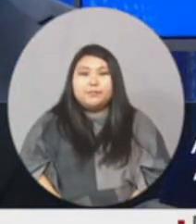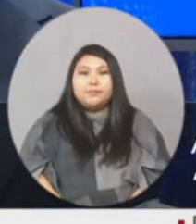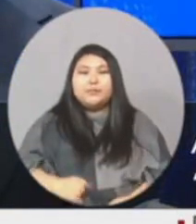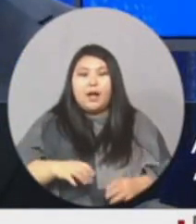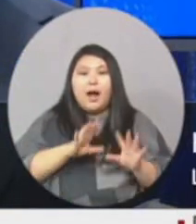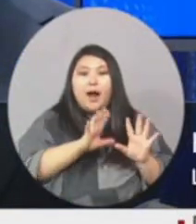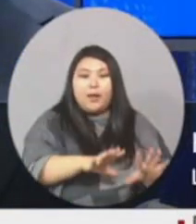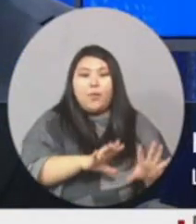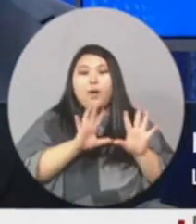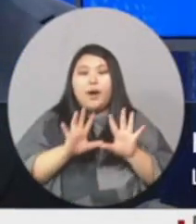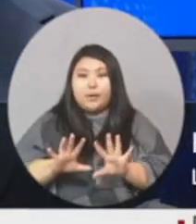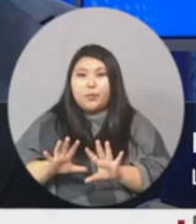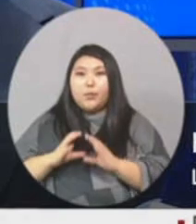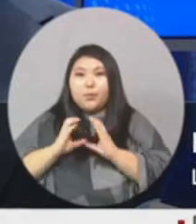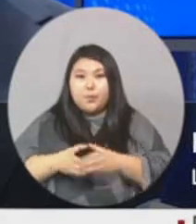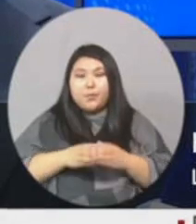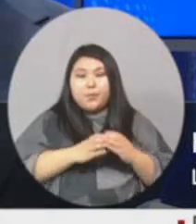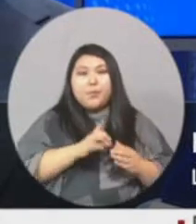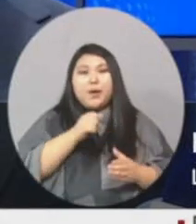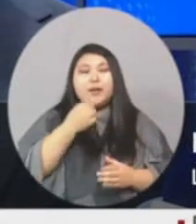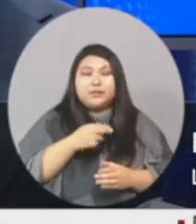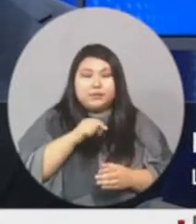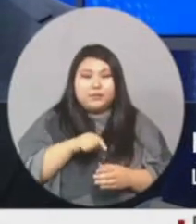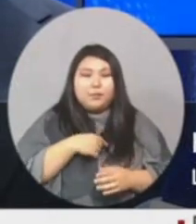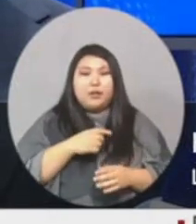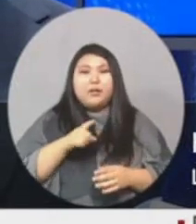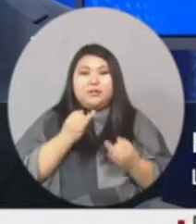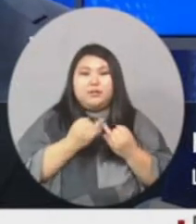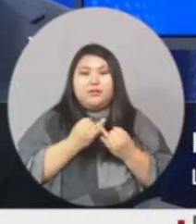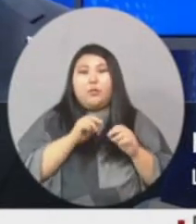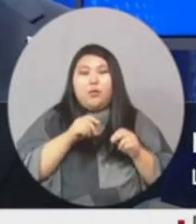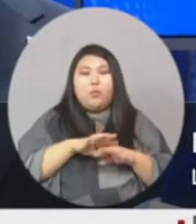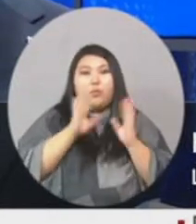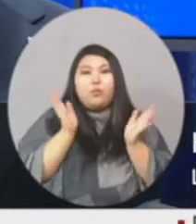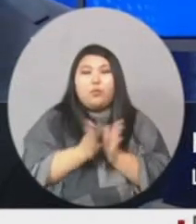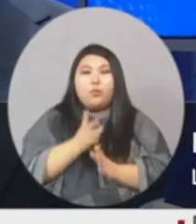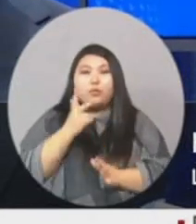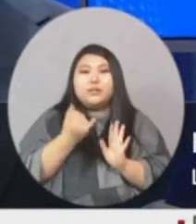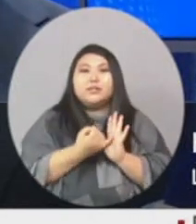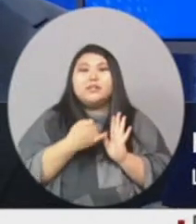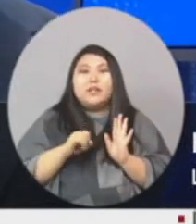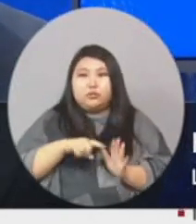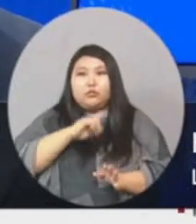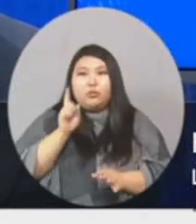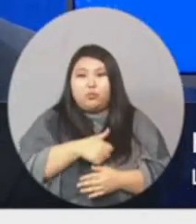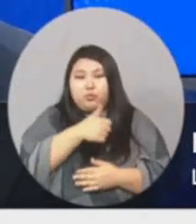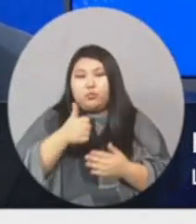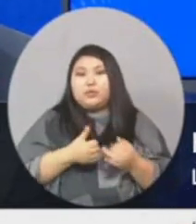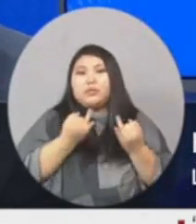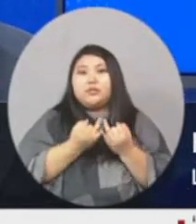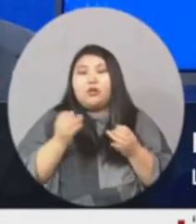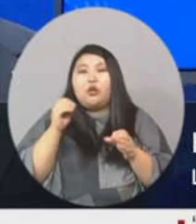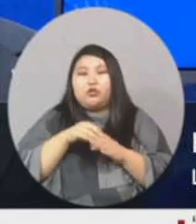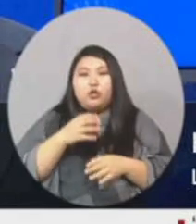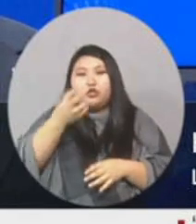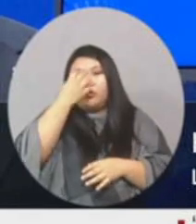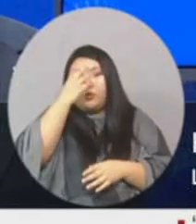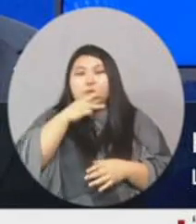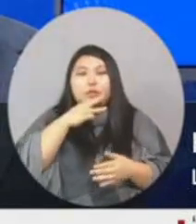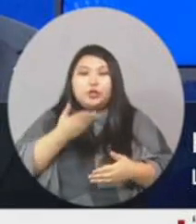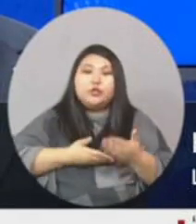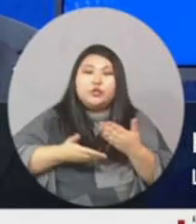10-10-аар нь одоо багц-багцаар нь зөвшөөрлүүдийг цахимжуулж, нийт 360 зөвшөөрлийг бүрэн цахимжуулж, төрийн мэдээлэл солилцооны